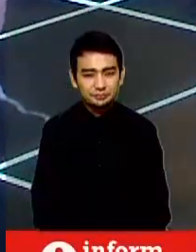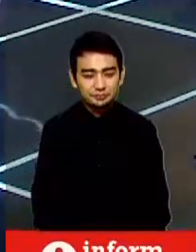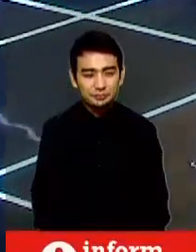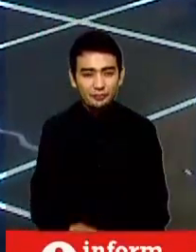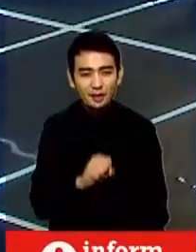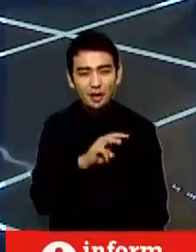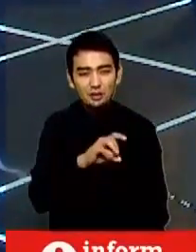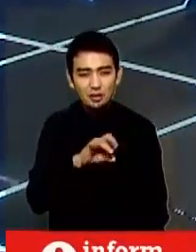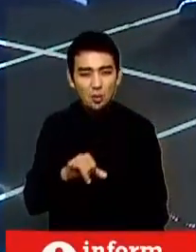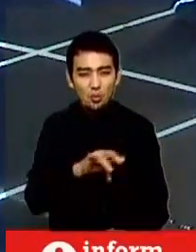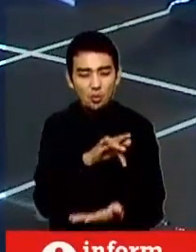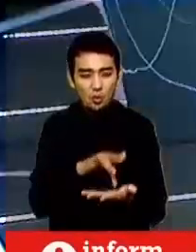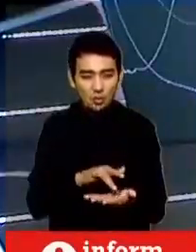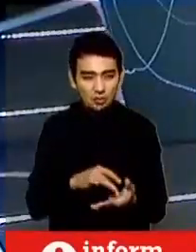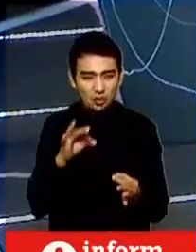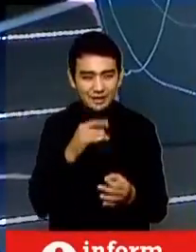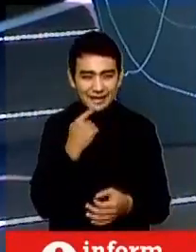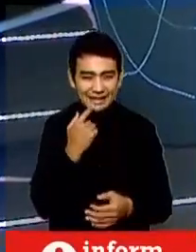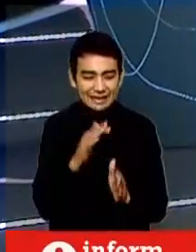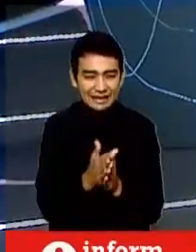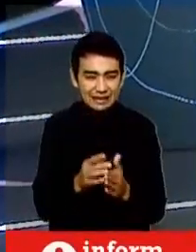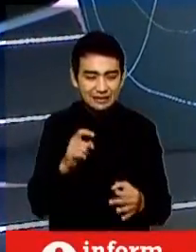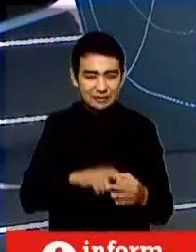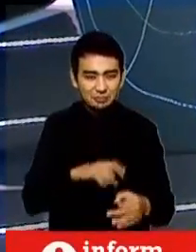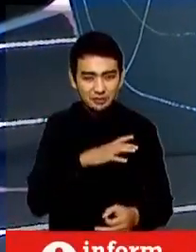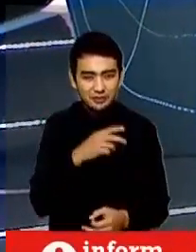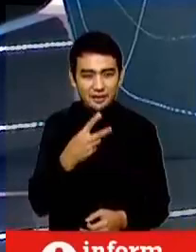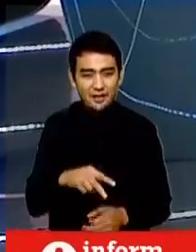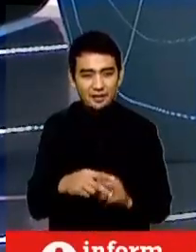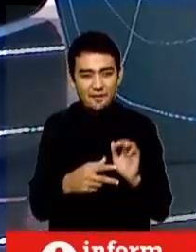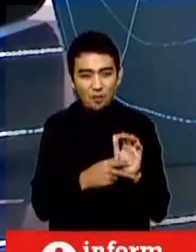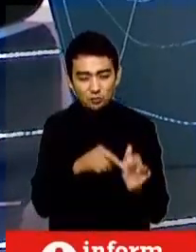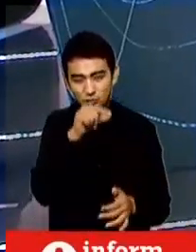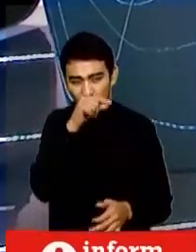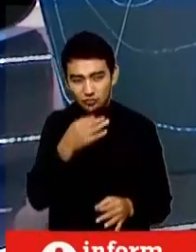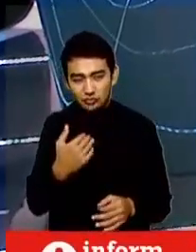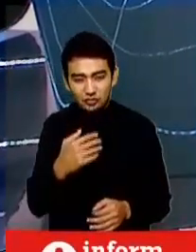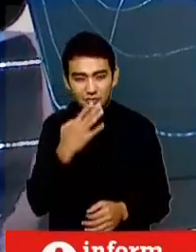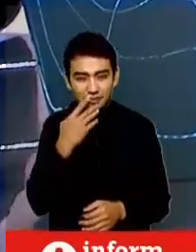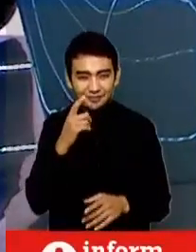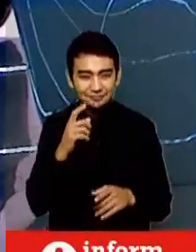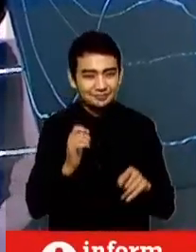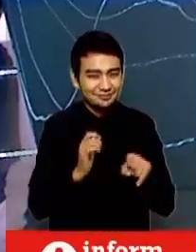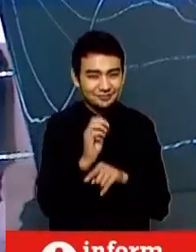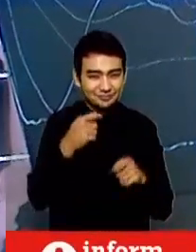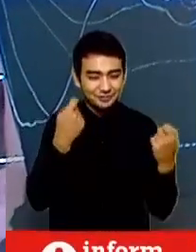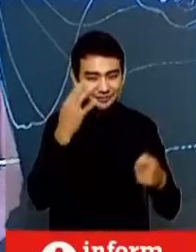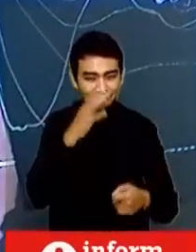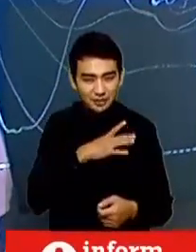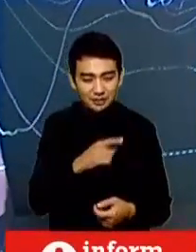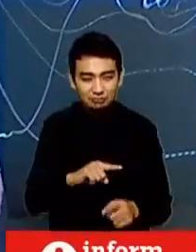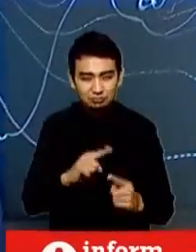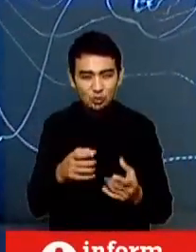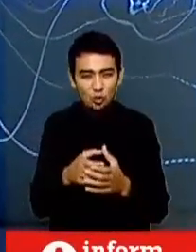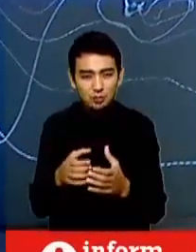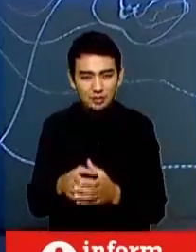Атырау қаласының әуежайында қызыл кітапқа енген 28 ителгі құсын шетел асырмақ болған қылмыстық топ ұсталды. Олар сирек